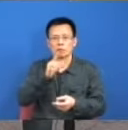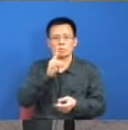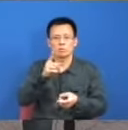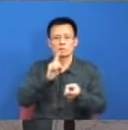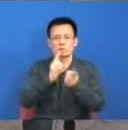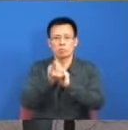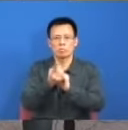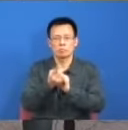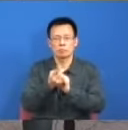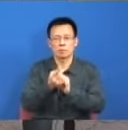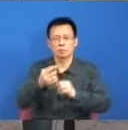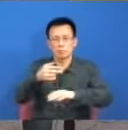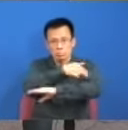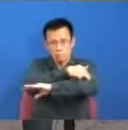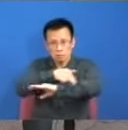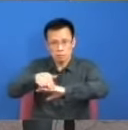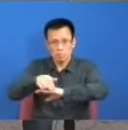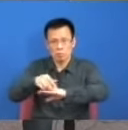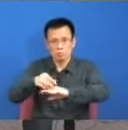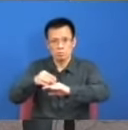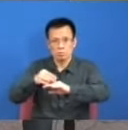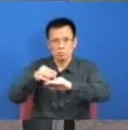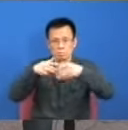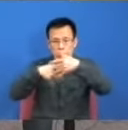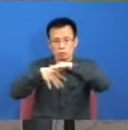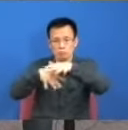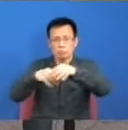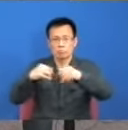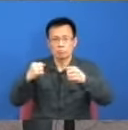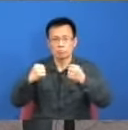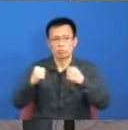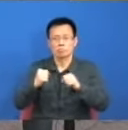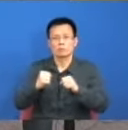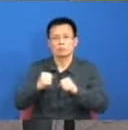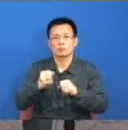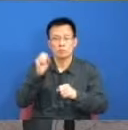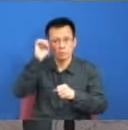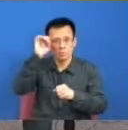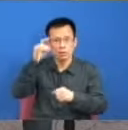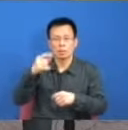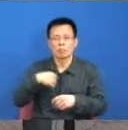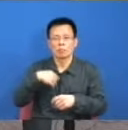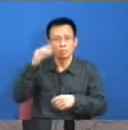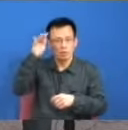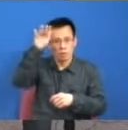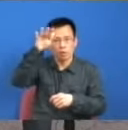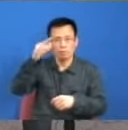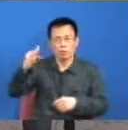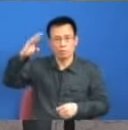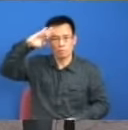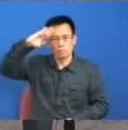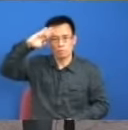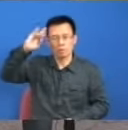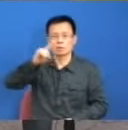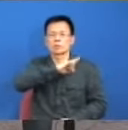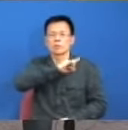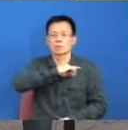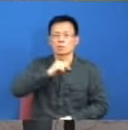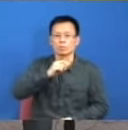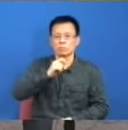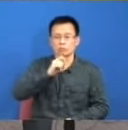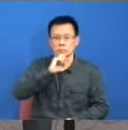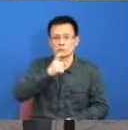話係策動呢啲咁樣嘅活動嘅係人去提議呢啲意見咧，其實我好希望咧，警方自己都應該有一個